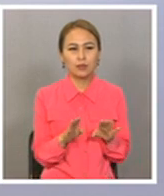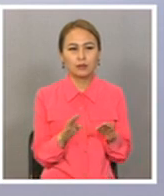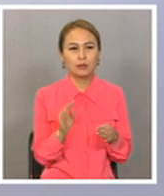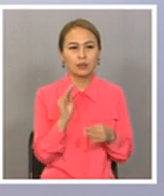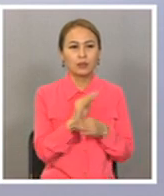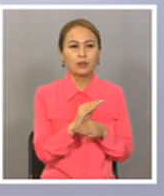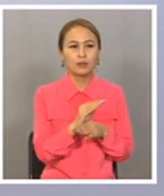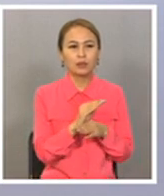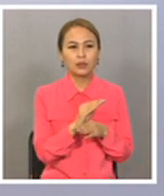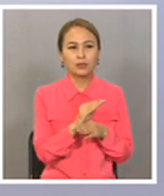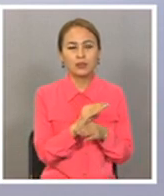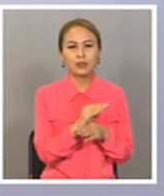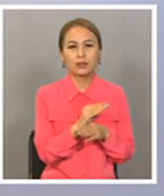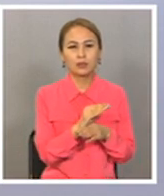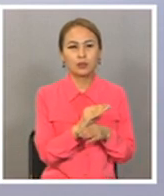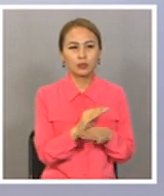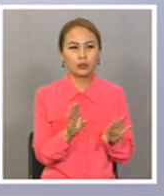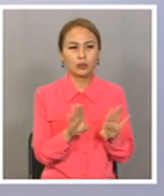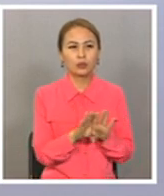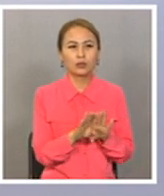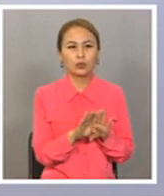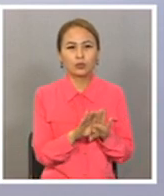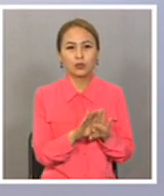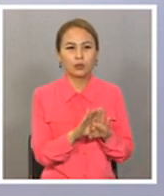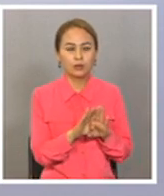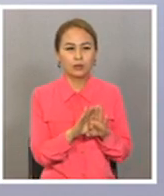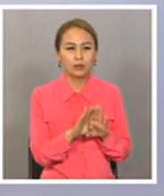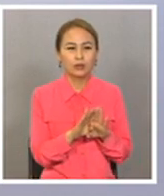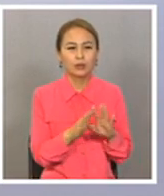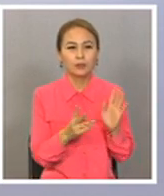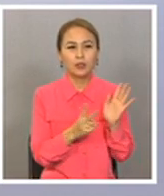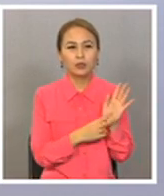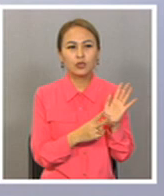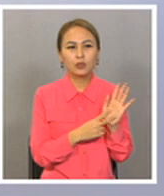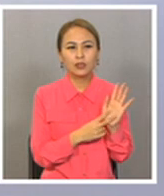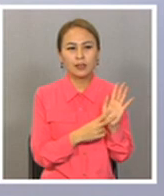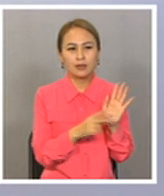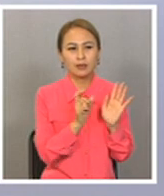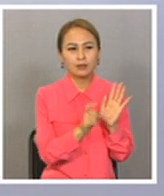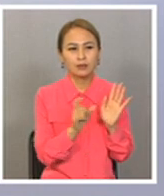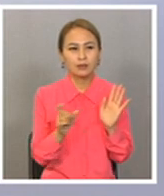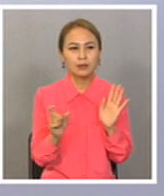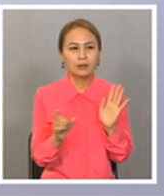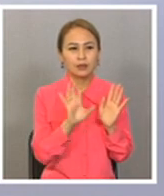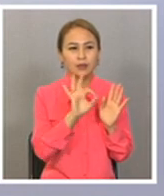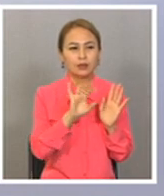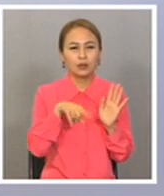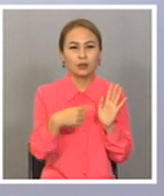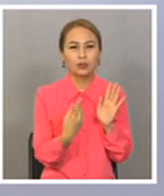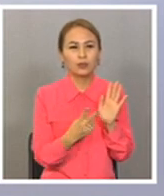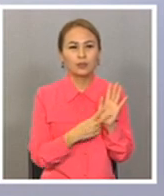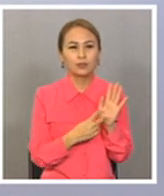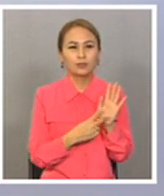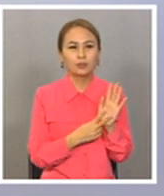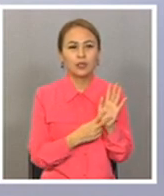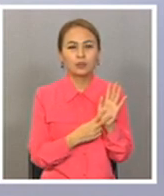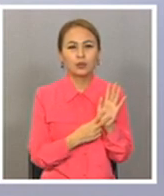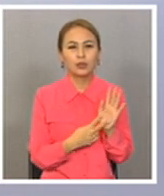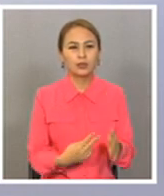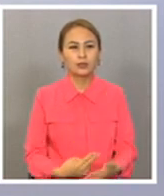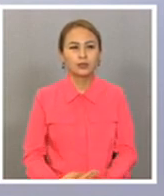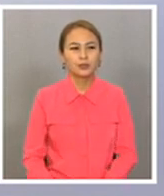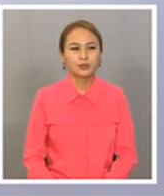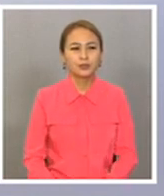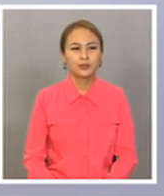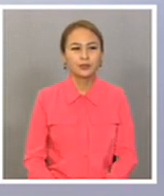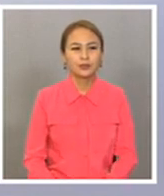7 рет жүретін болсам, ол 0 бүтін 10-нан 7. Жазық қойық. А нүктесінің координатасы 0 бүтін